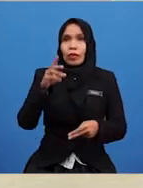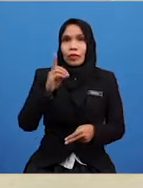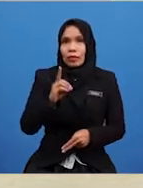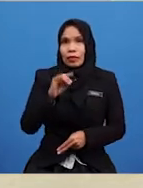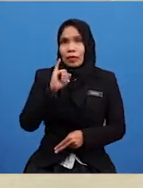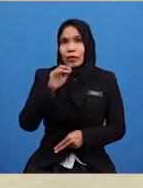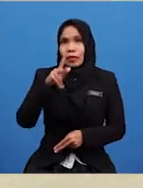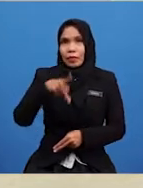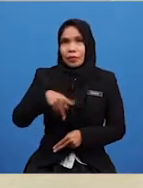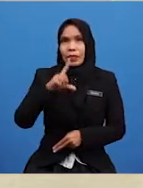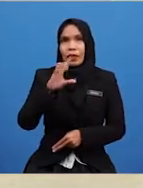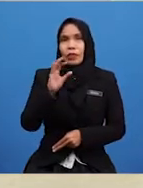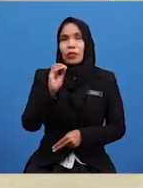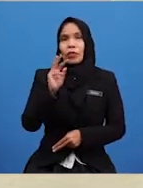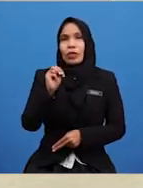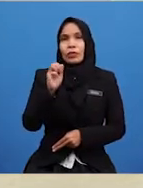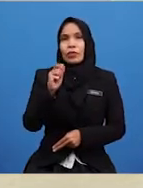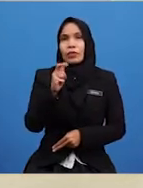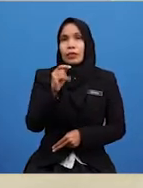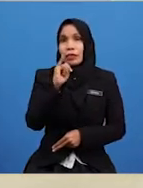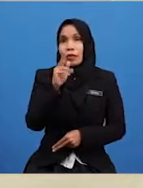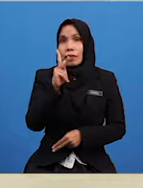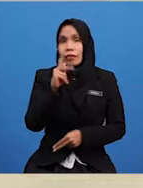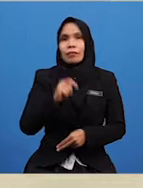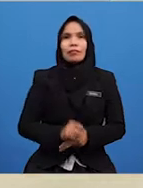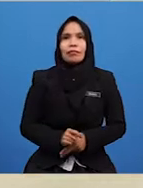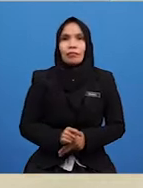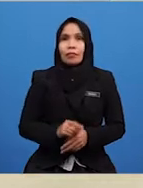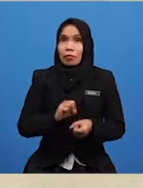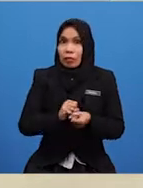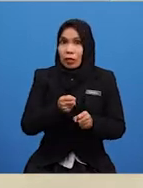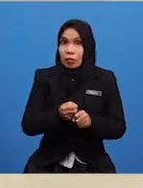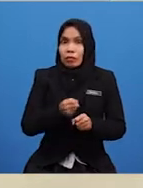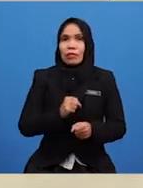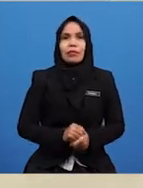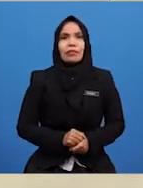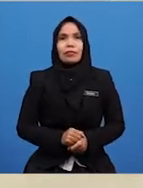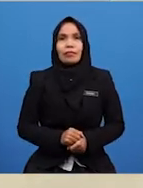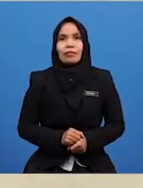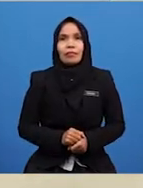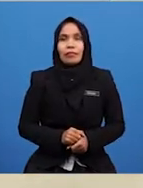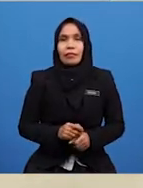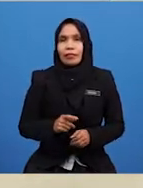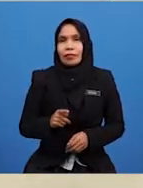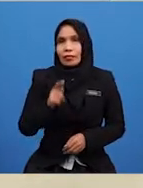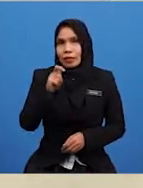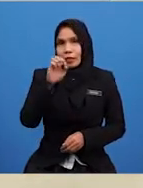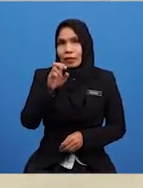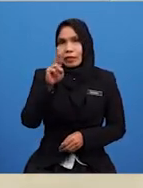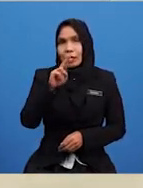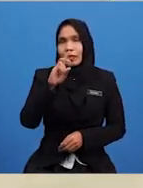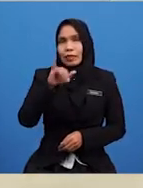perdagangan terjalin dengan kunjungan utusan diketuai oleh Yin Qing pada tahun 1403